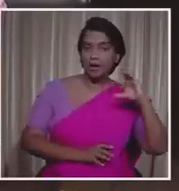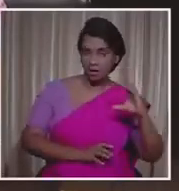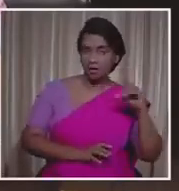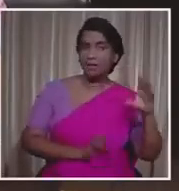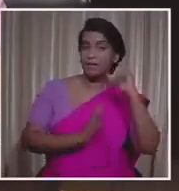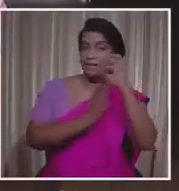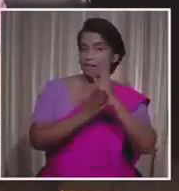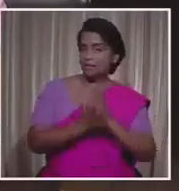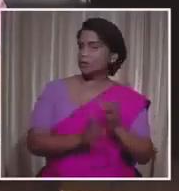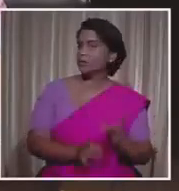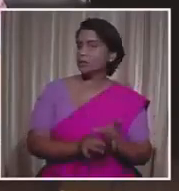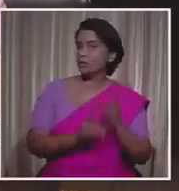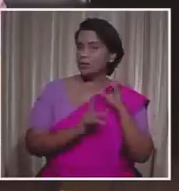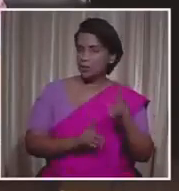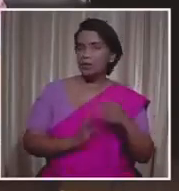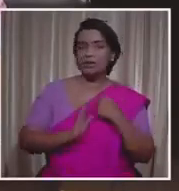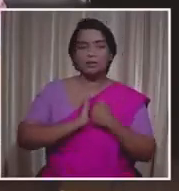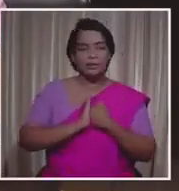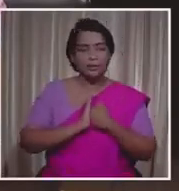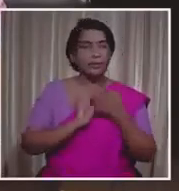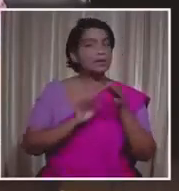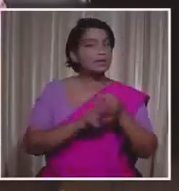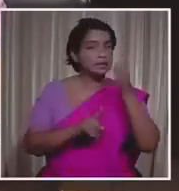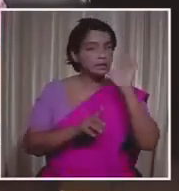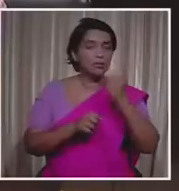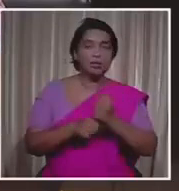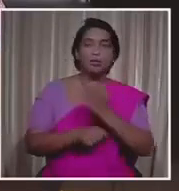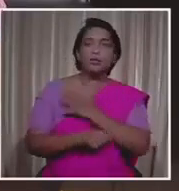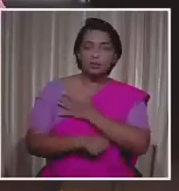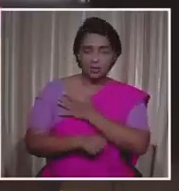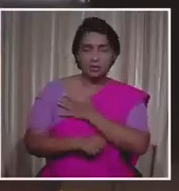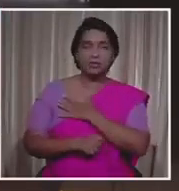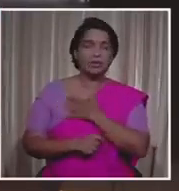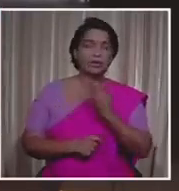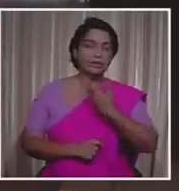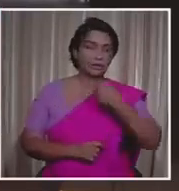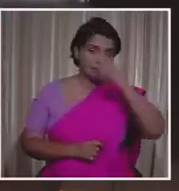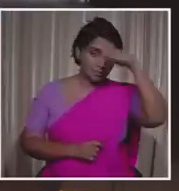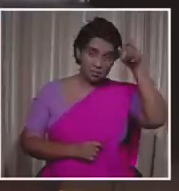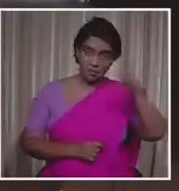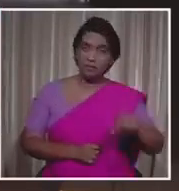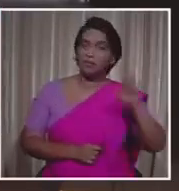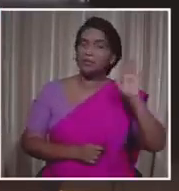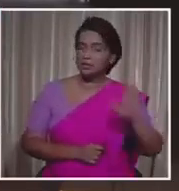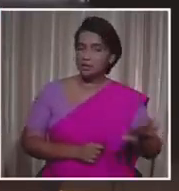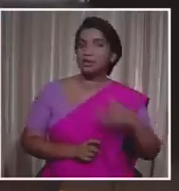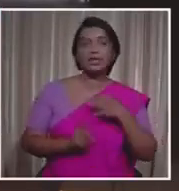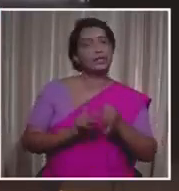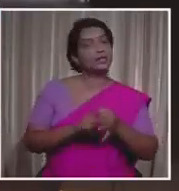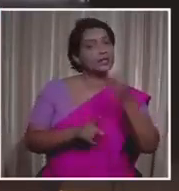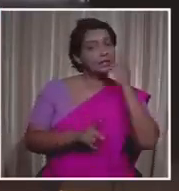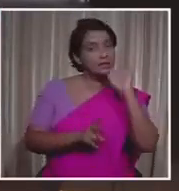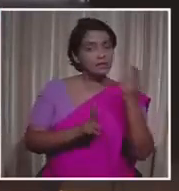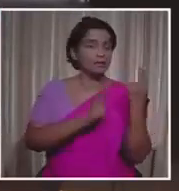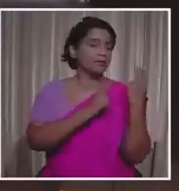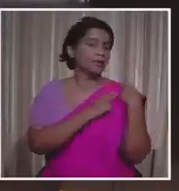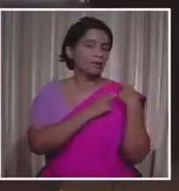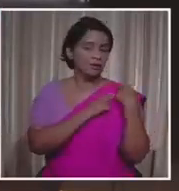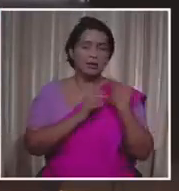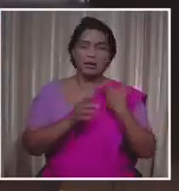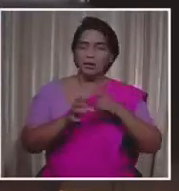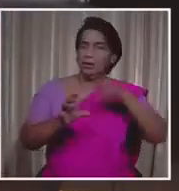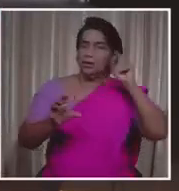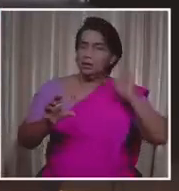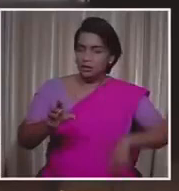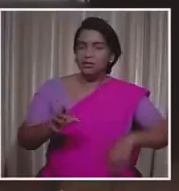ව්‍යවස්ථාව ප්‍රකාරව අතිගරු ජනාධිපති ගෝඨාභය රාජපක්ෂ මහතා විසින් ජනාධිපති ධුරයෙන් ඉල්ලා